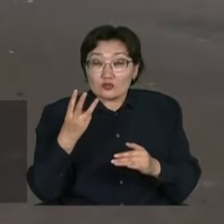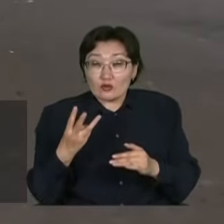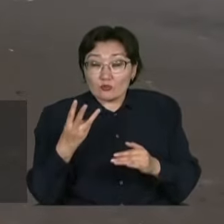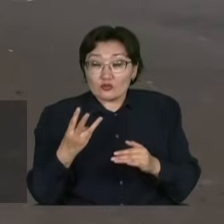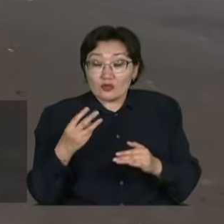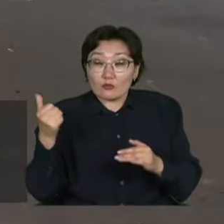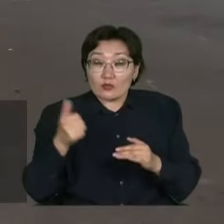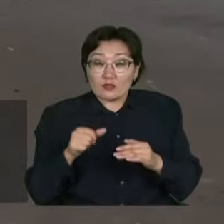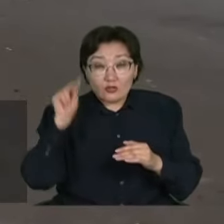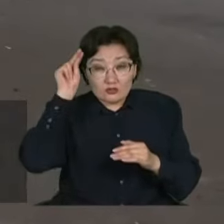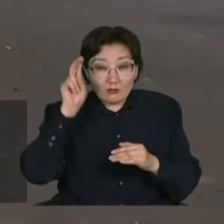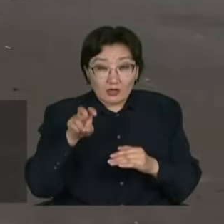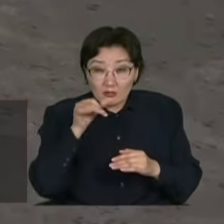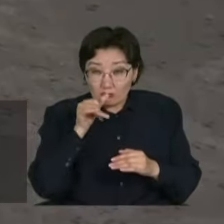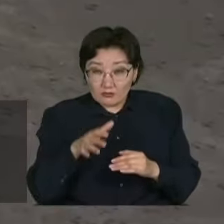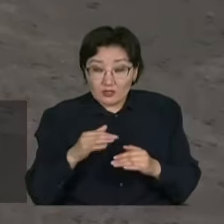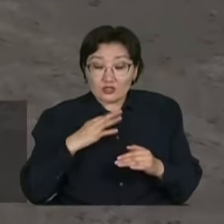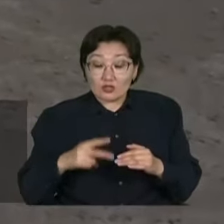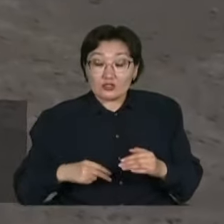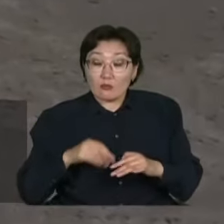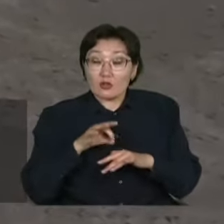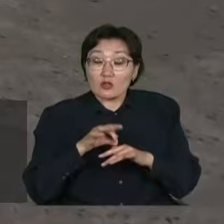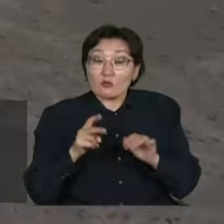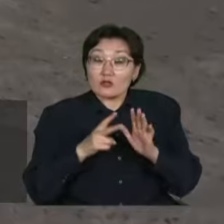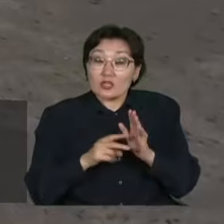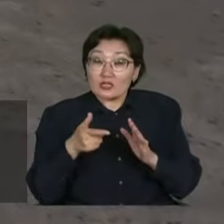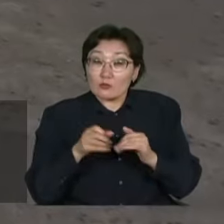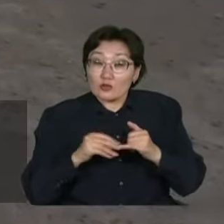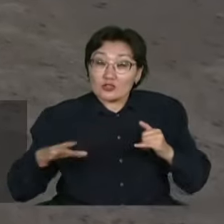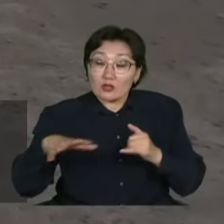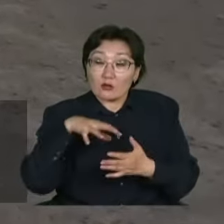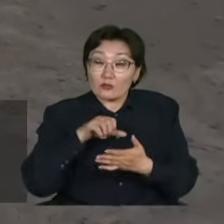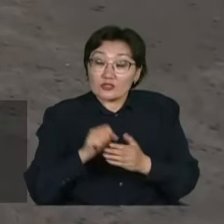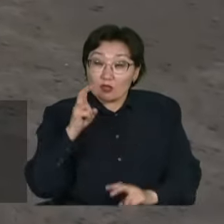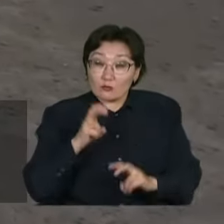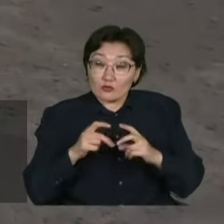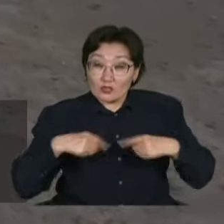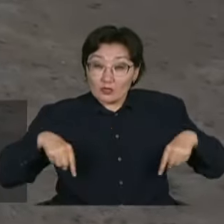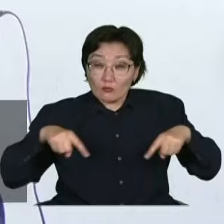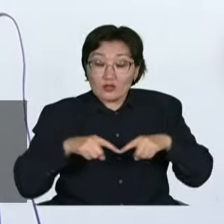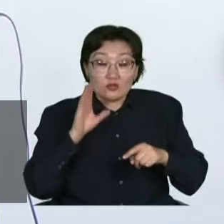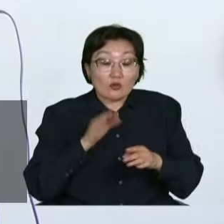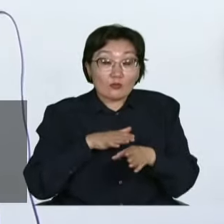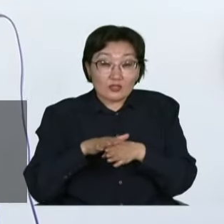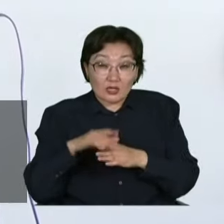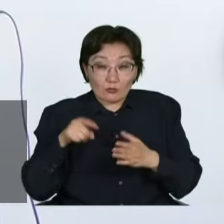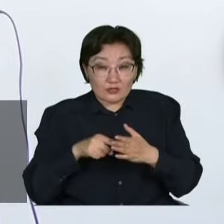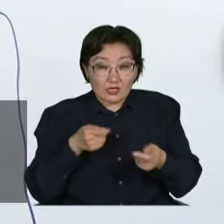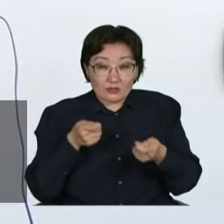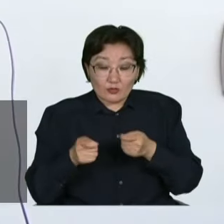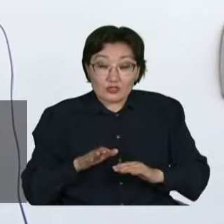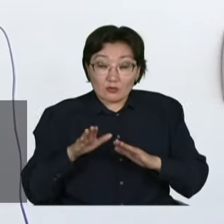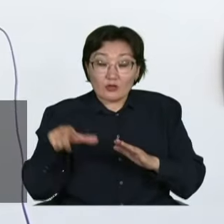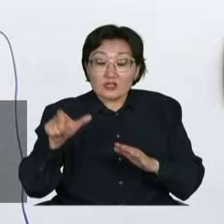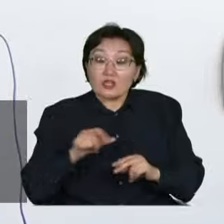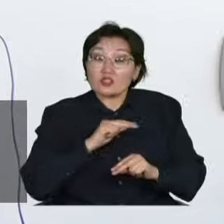біз сабаққа бармай атырмыз. Шамамен 70 гектарды алып жатқан өндірістік полигонға су толтырылған. Қала әкімінің орынбасары